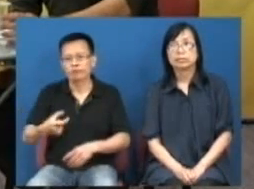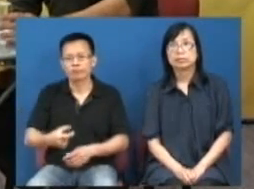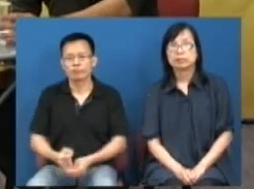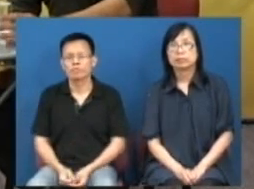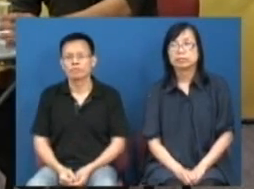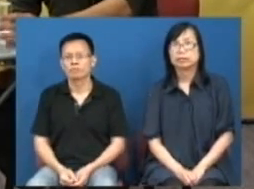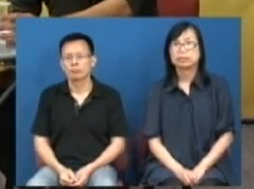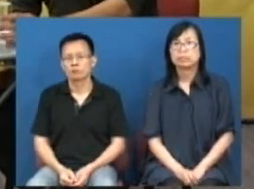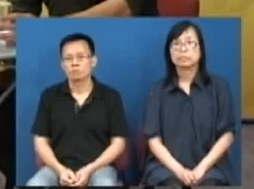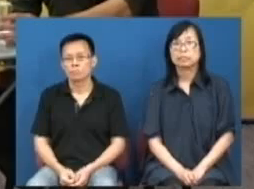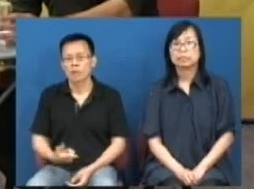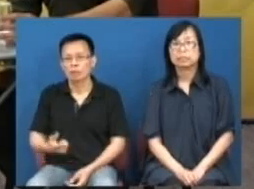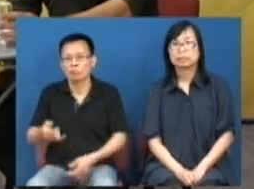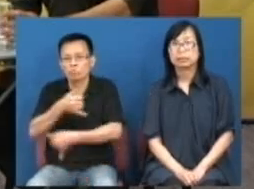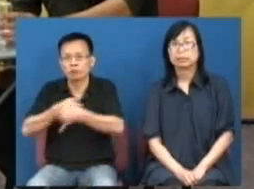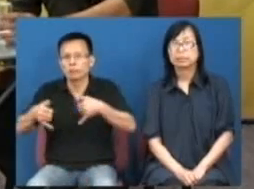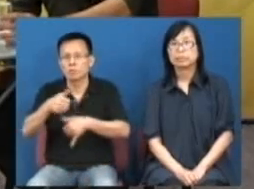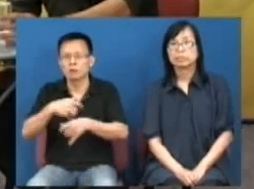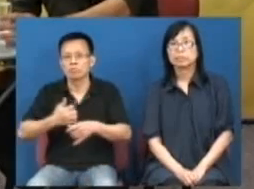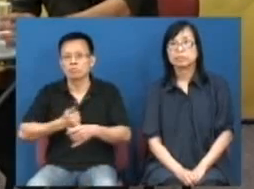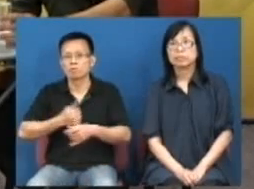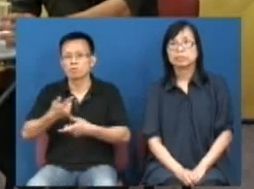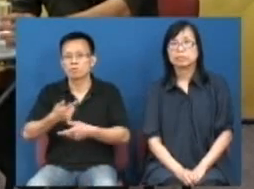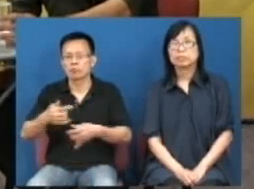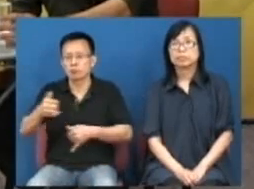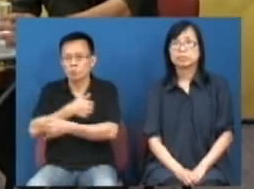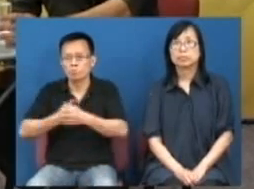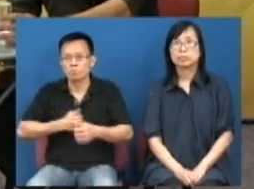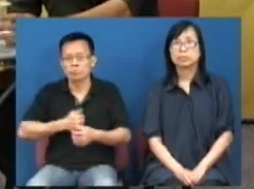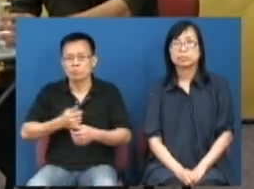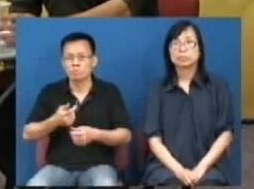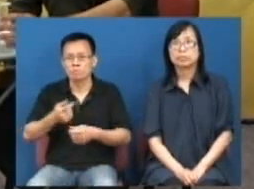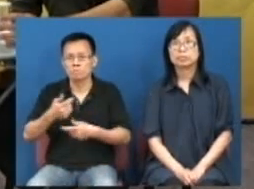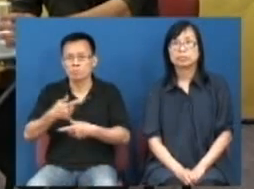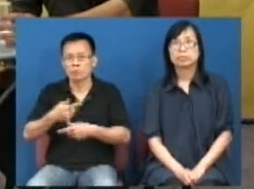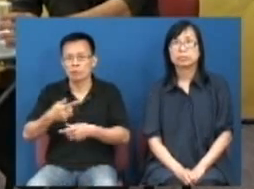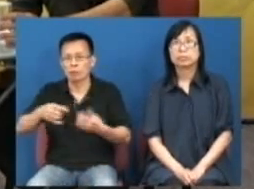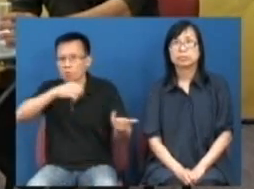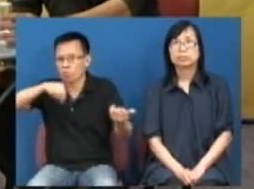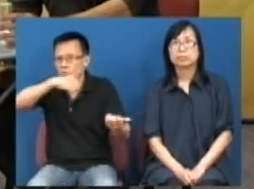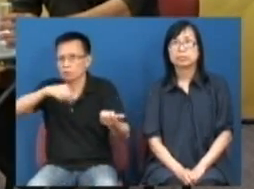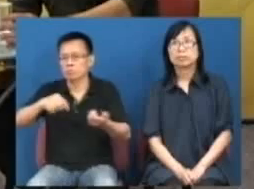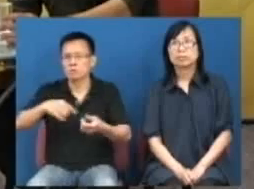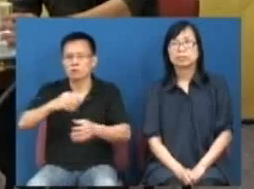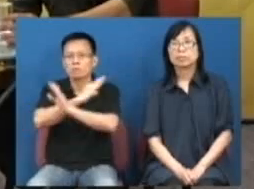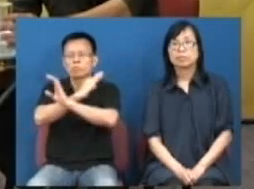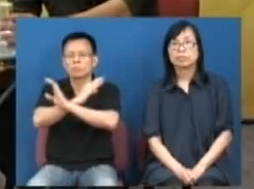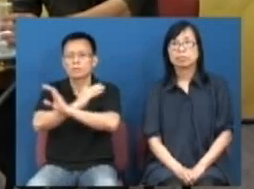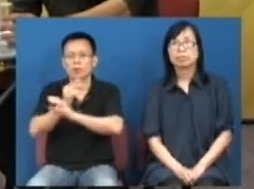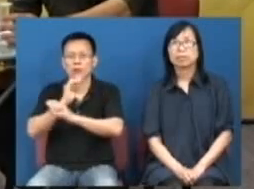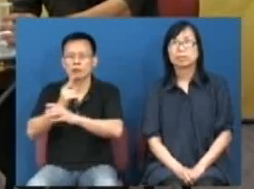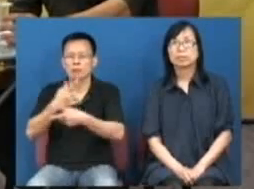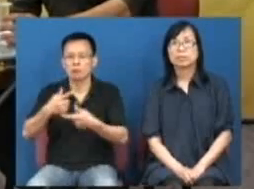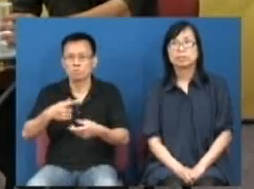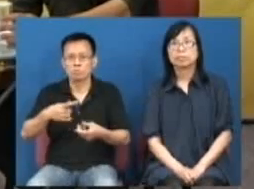係表演者咧，仲有啊表演者，如果演員都話咧，仲樂師都唔得噶。如果有某段音樂咧，原